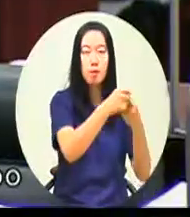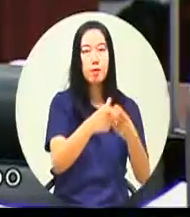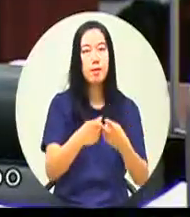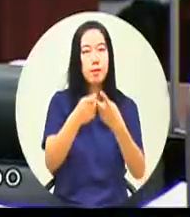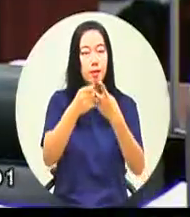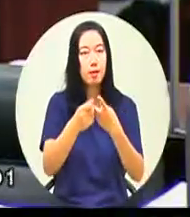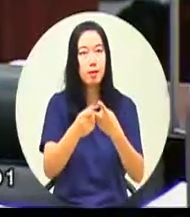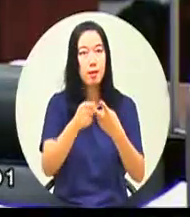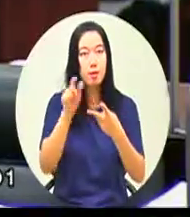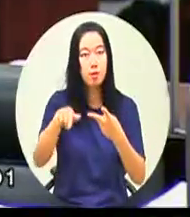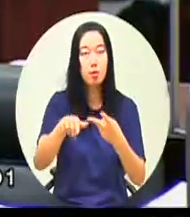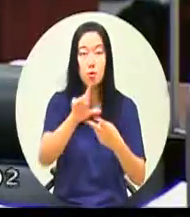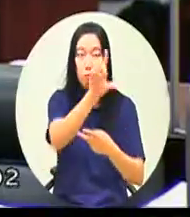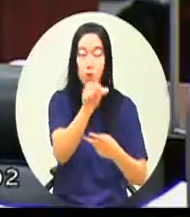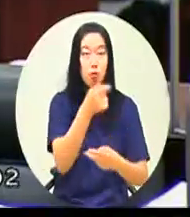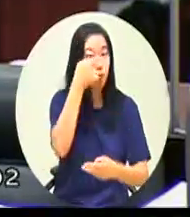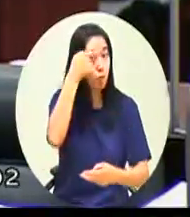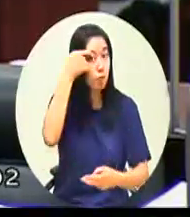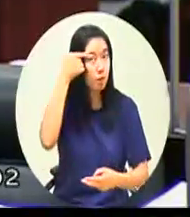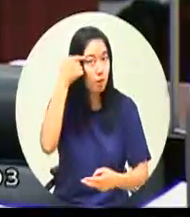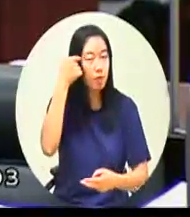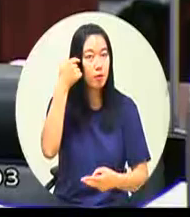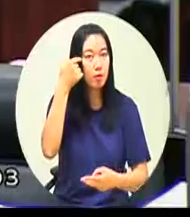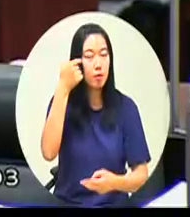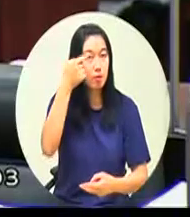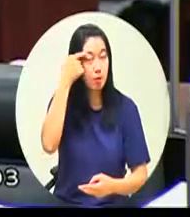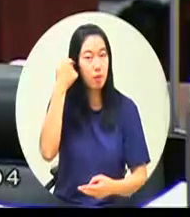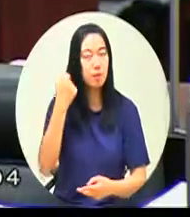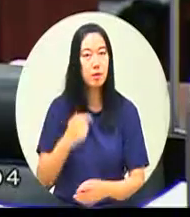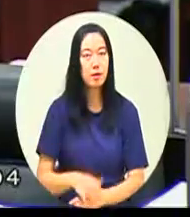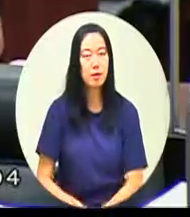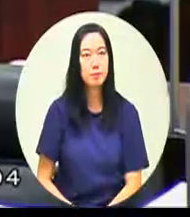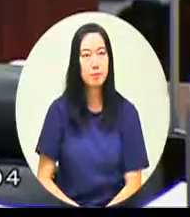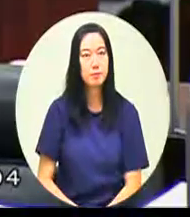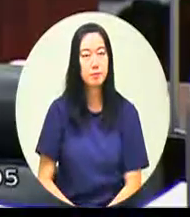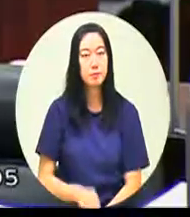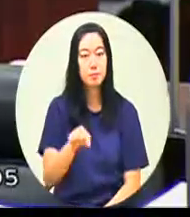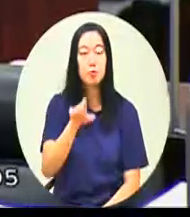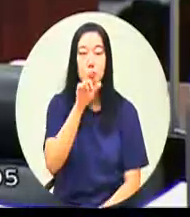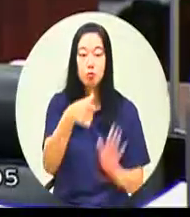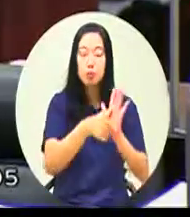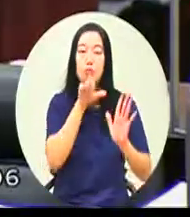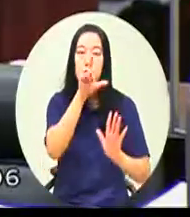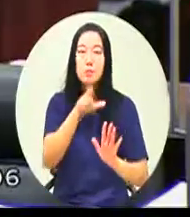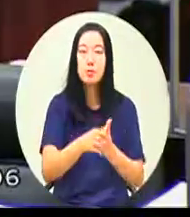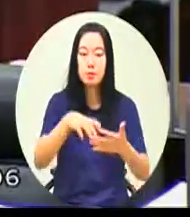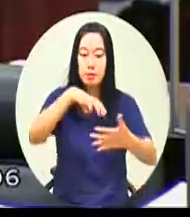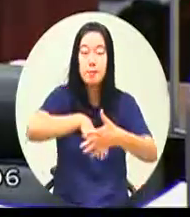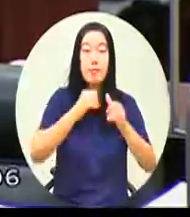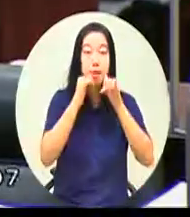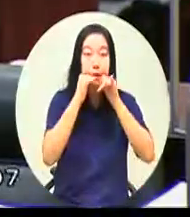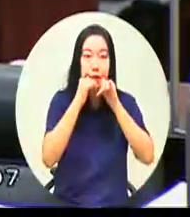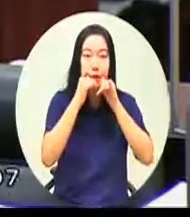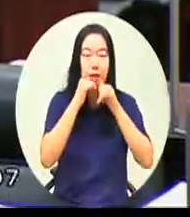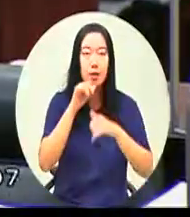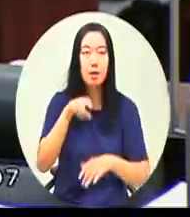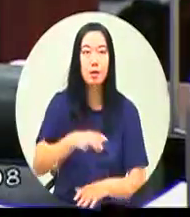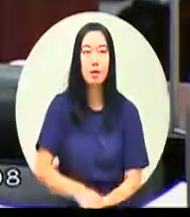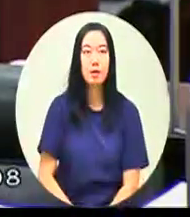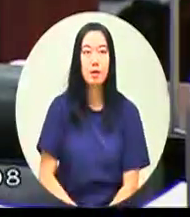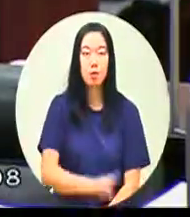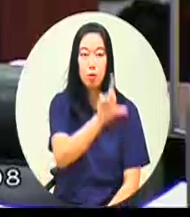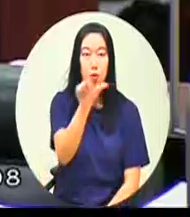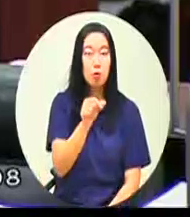是有关月美啊，美貌的美，哈，美貌的美啊。那个地区叫内寮啦，就是我们月美里